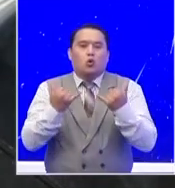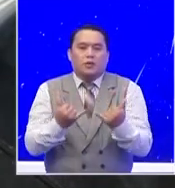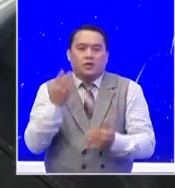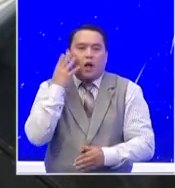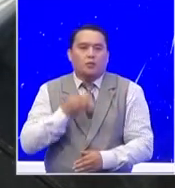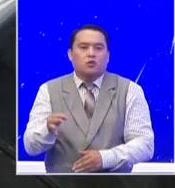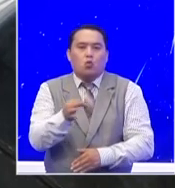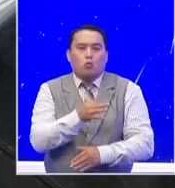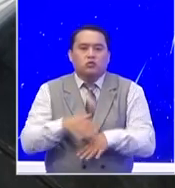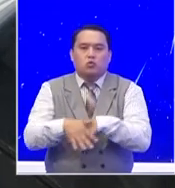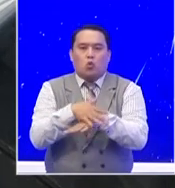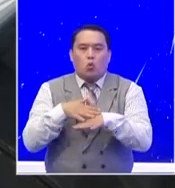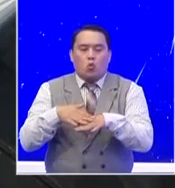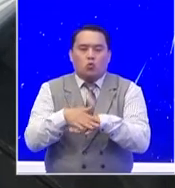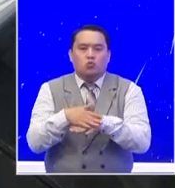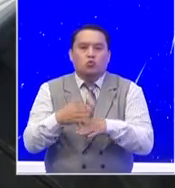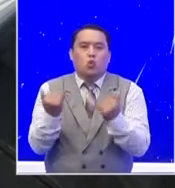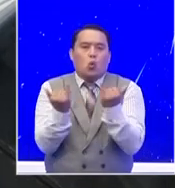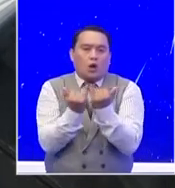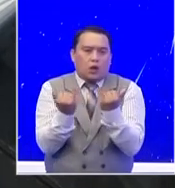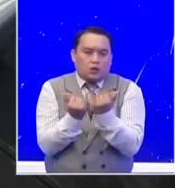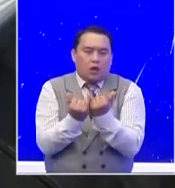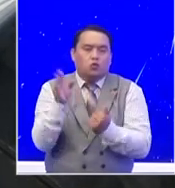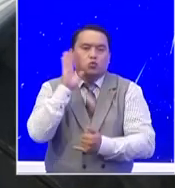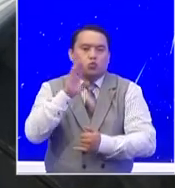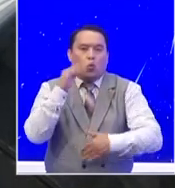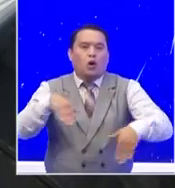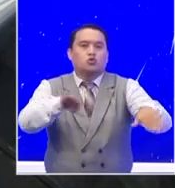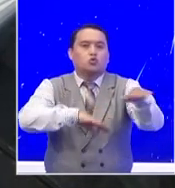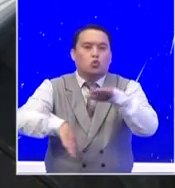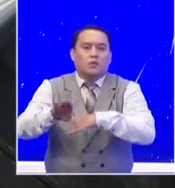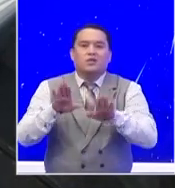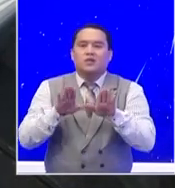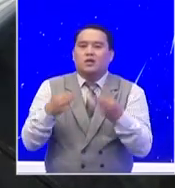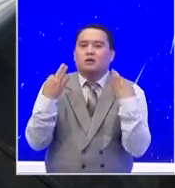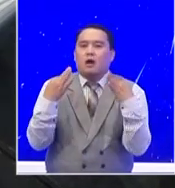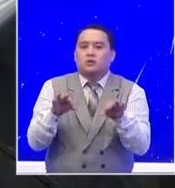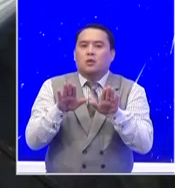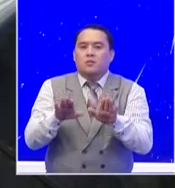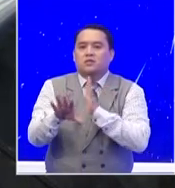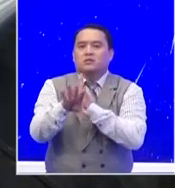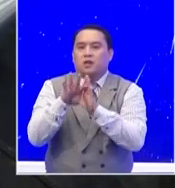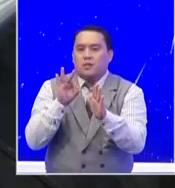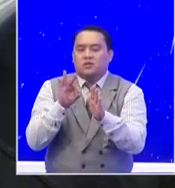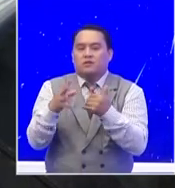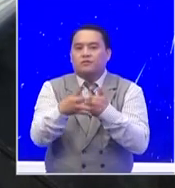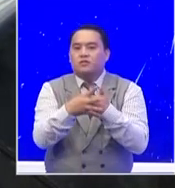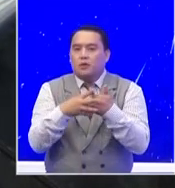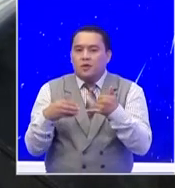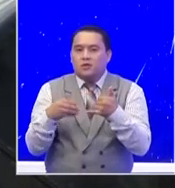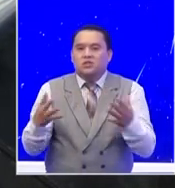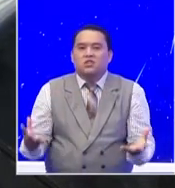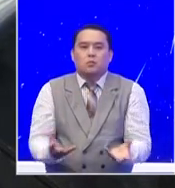тұрғындары және қонақтары, суға шомылу кезінде тек қана рұқсат етілген жерлерді таңдаңыздар.